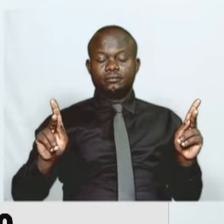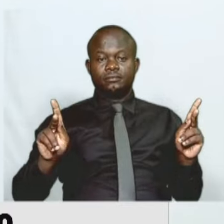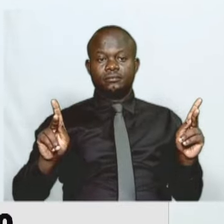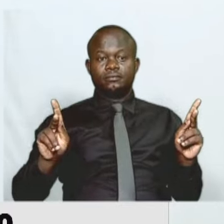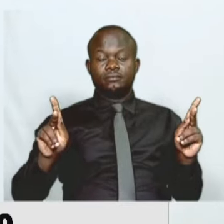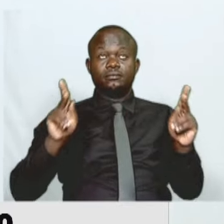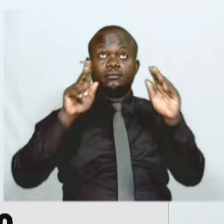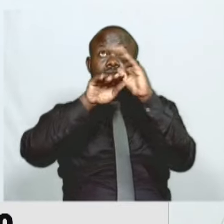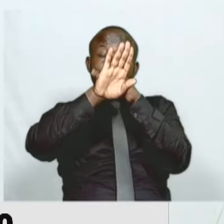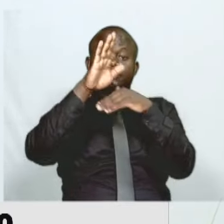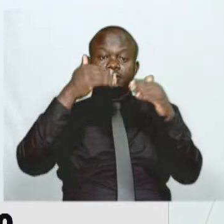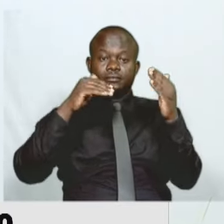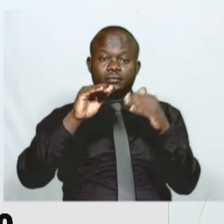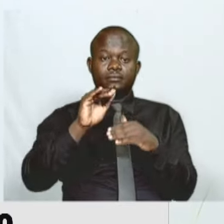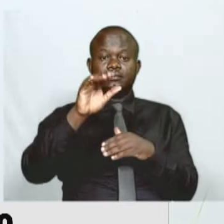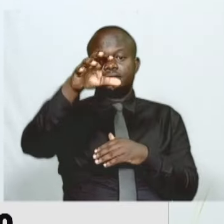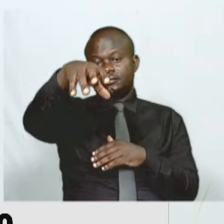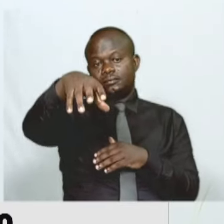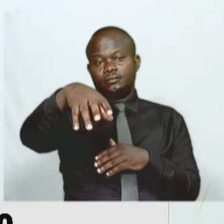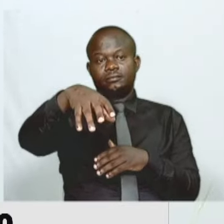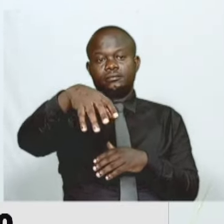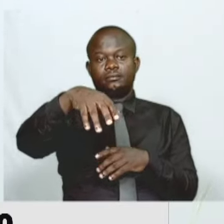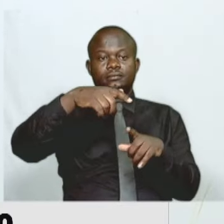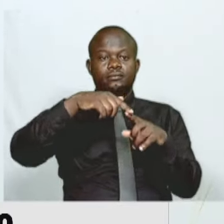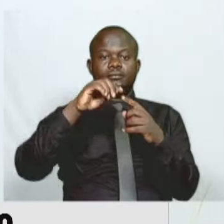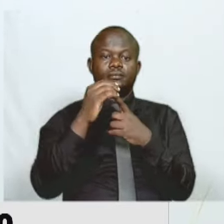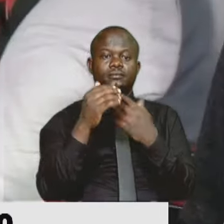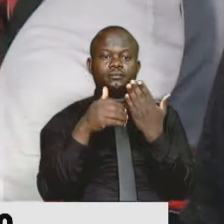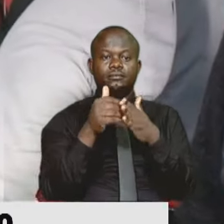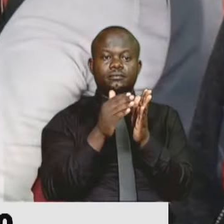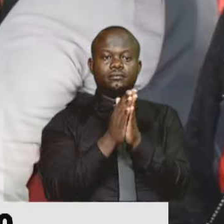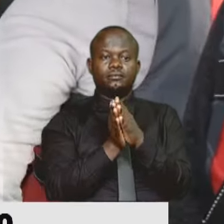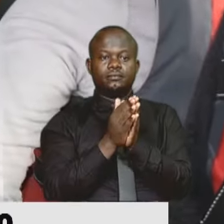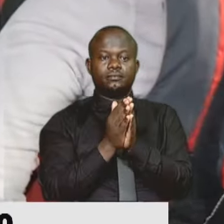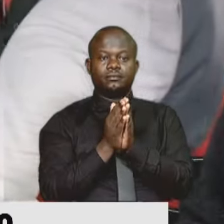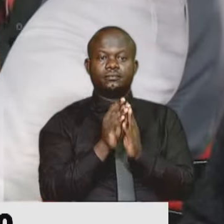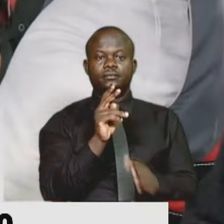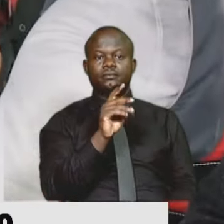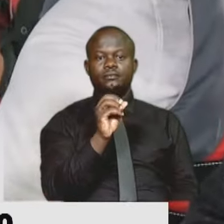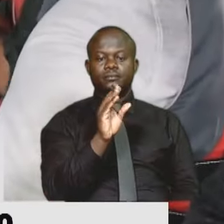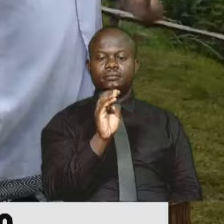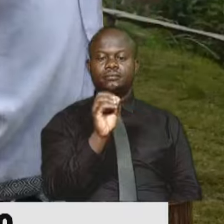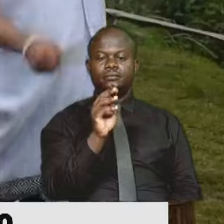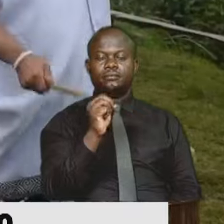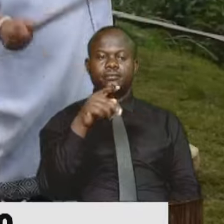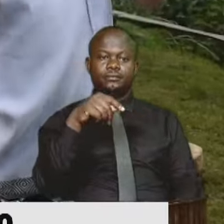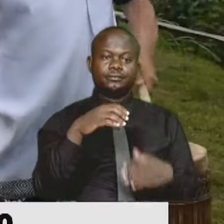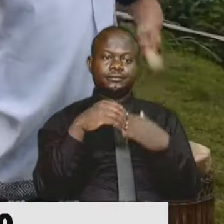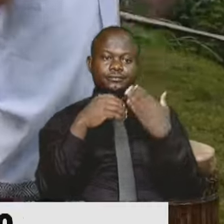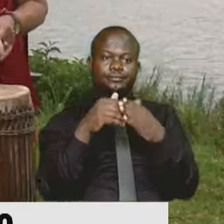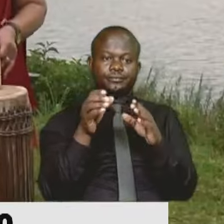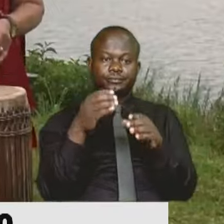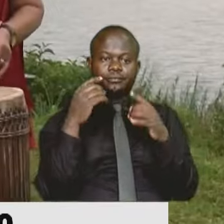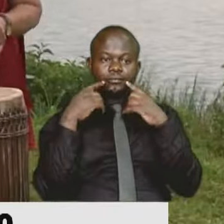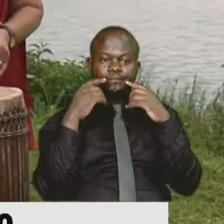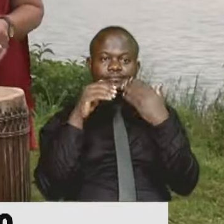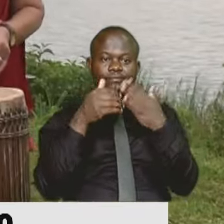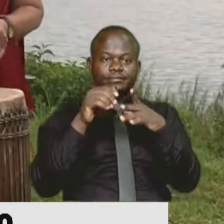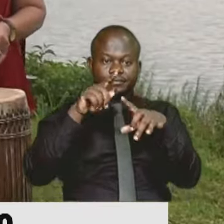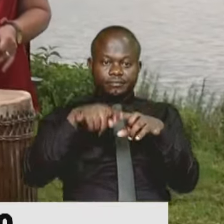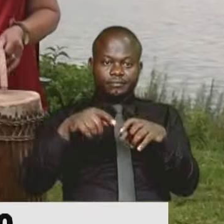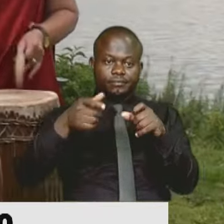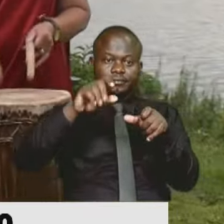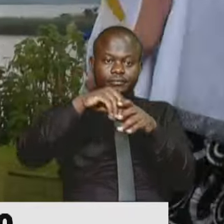Island gisigaye gikorerwaho ubukerarugendo bushingiye ku muco ndetse n'amateka. Nzabonimpa Theodore uyobora iyi kompanyi avuga ko ashingiye ku